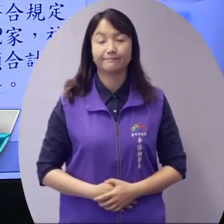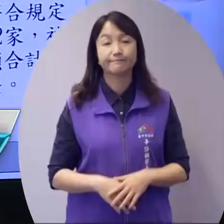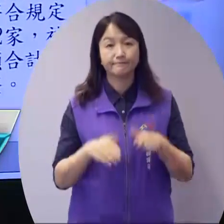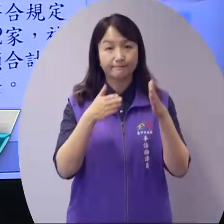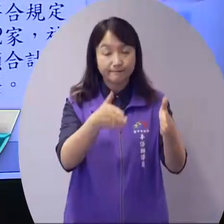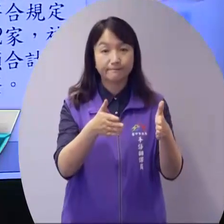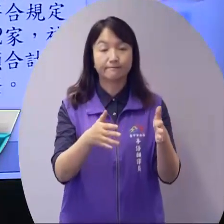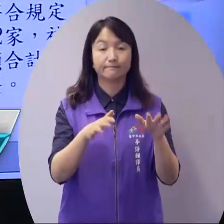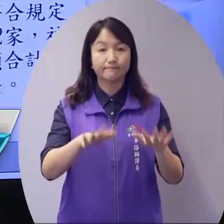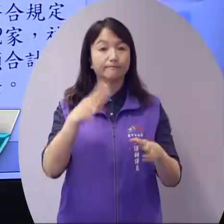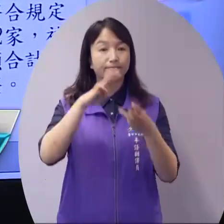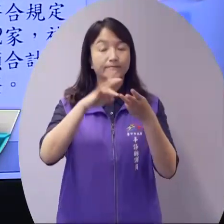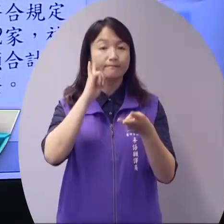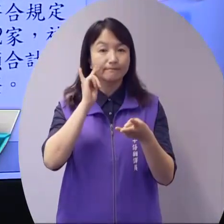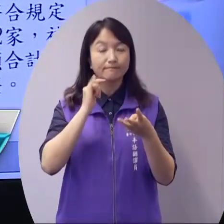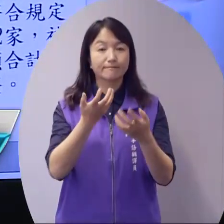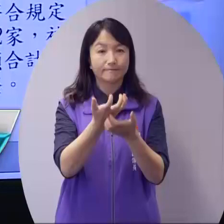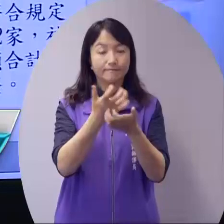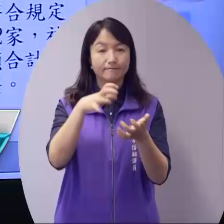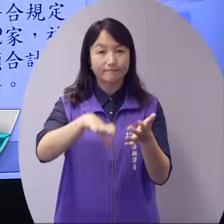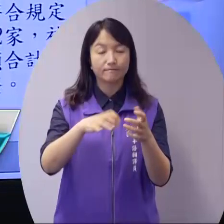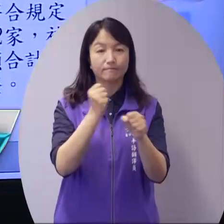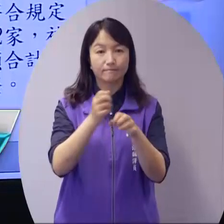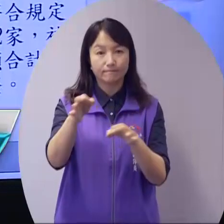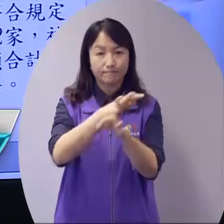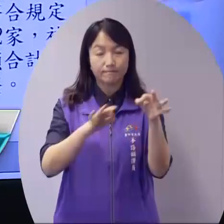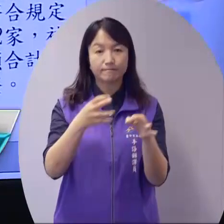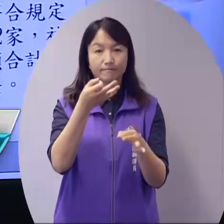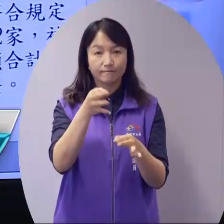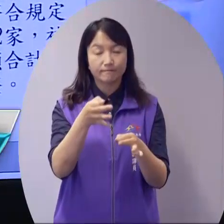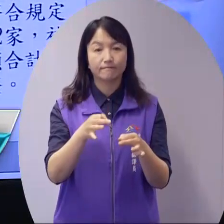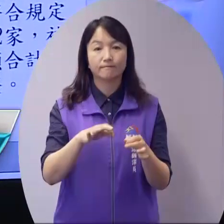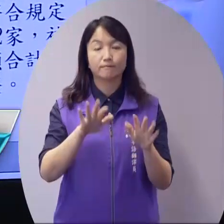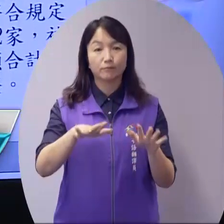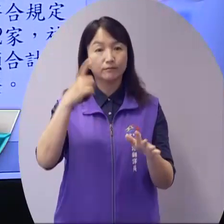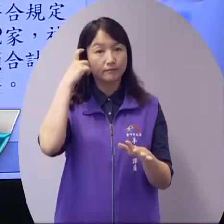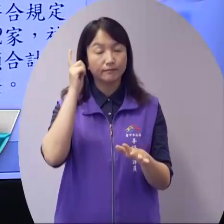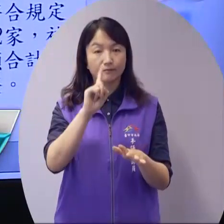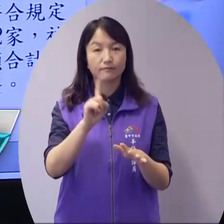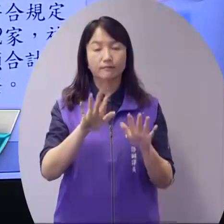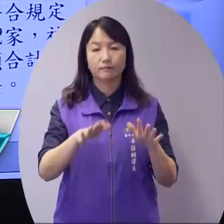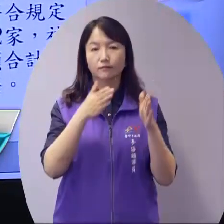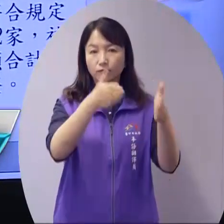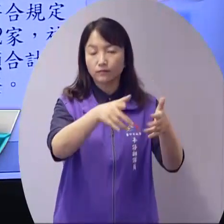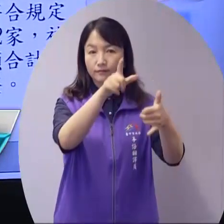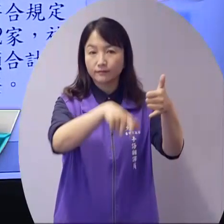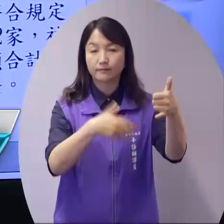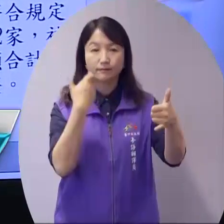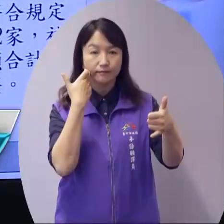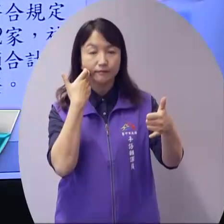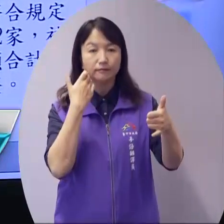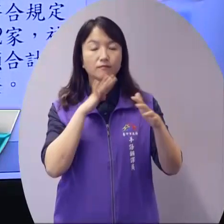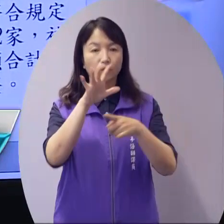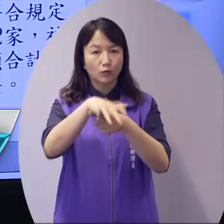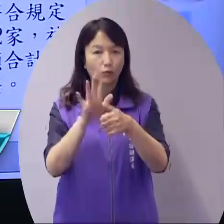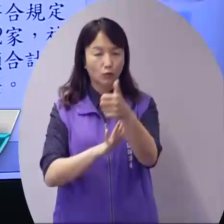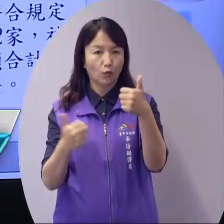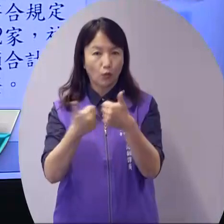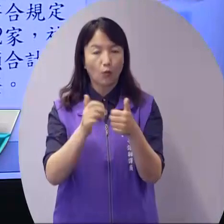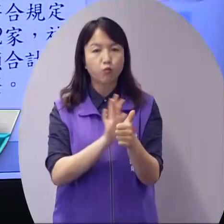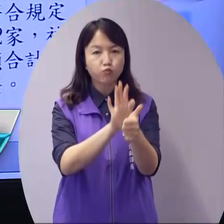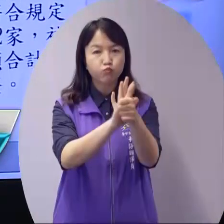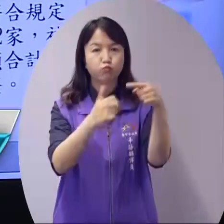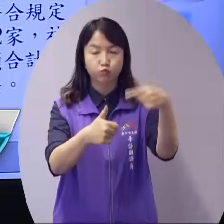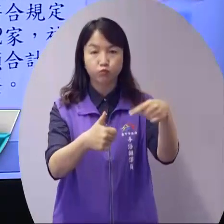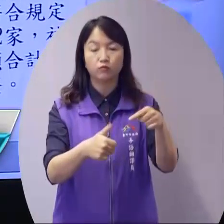针对妈妈餐厅的营运资金的补贴，就是它的对象是在农委会辅导在